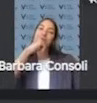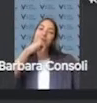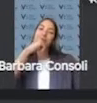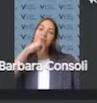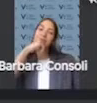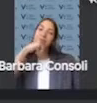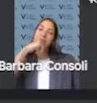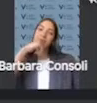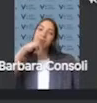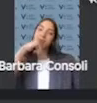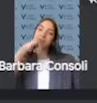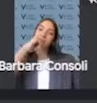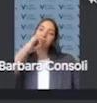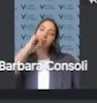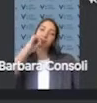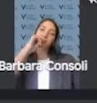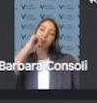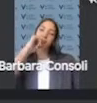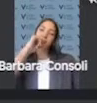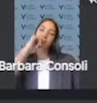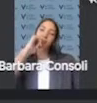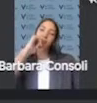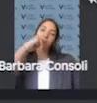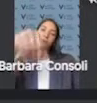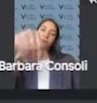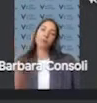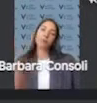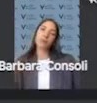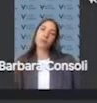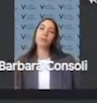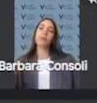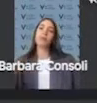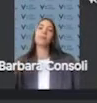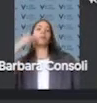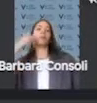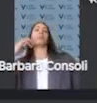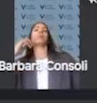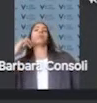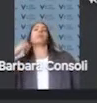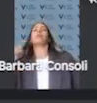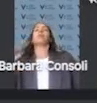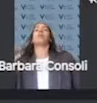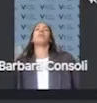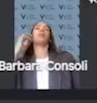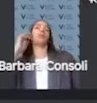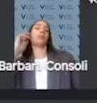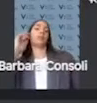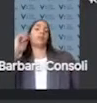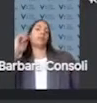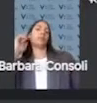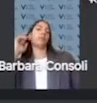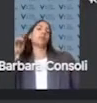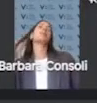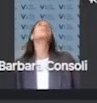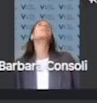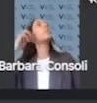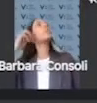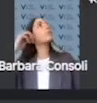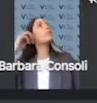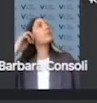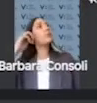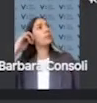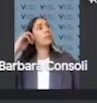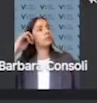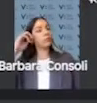Sì, eccomi. Mi Allora, la sua esperienza al sentite? Dipartimento? Sì, perfettamente.